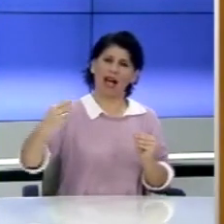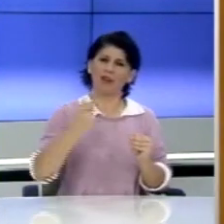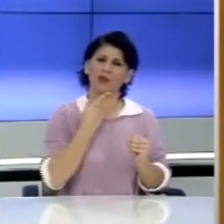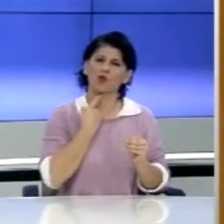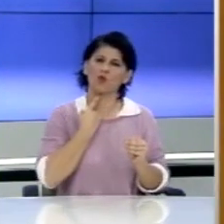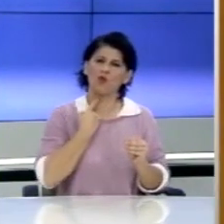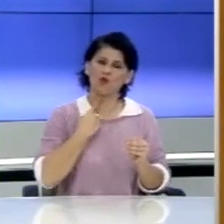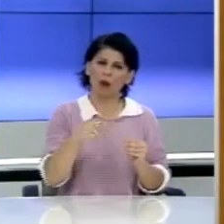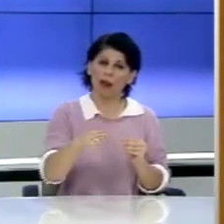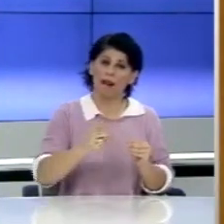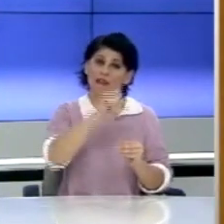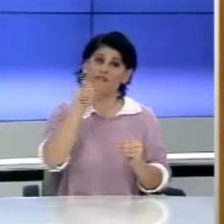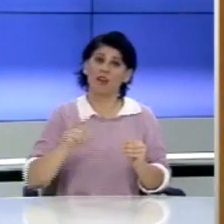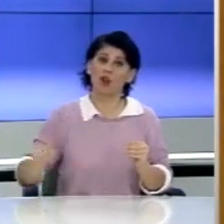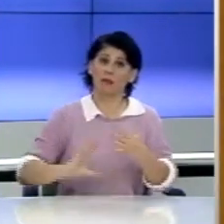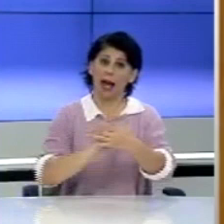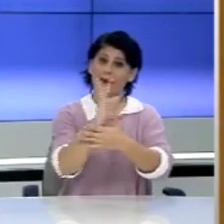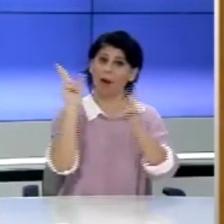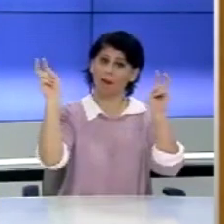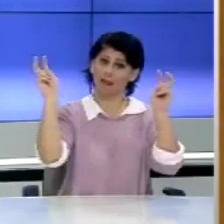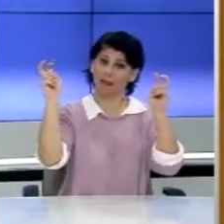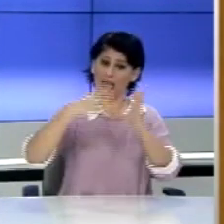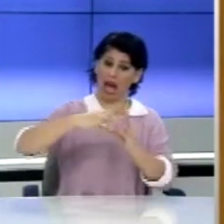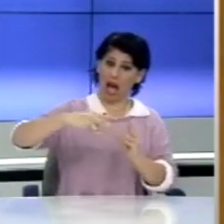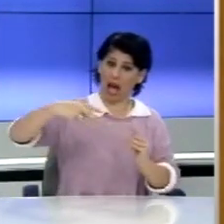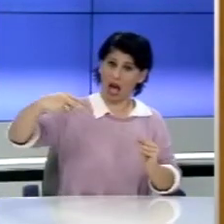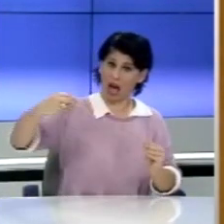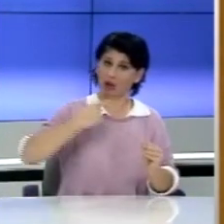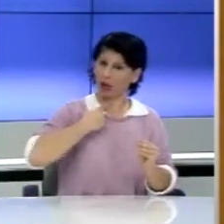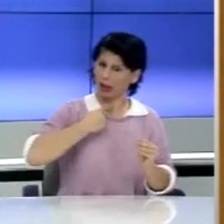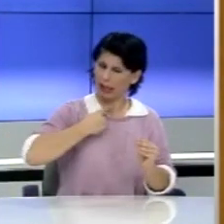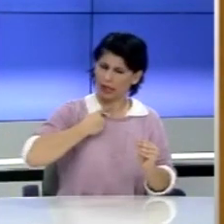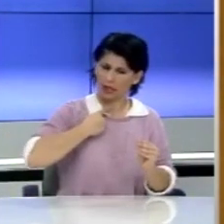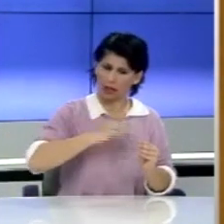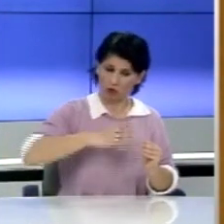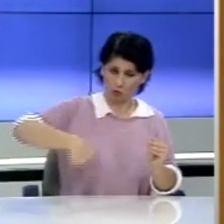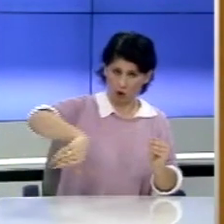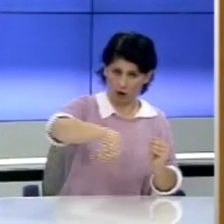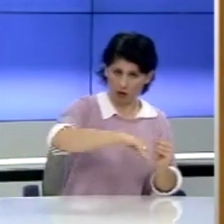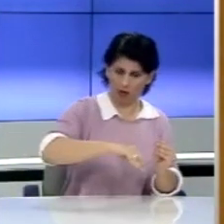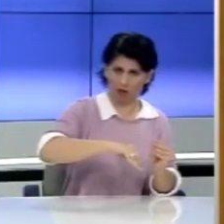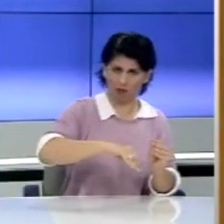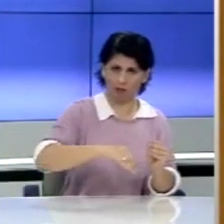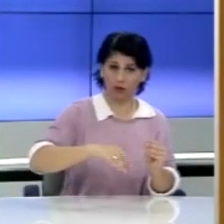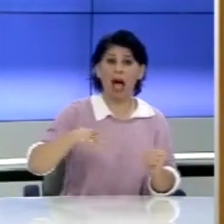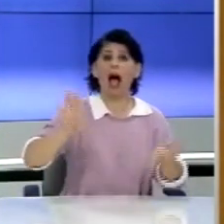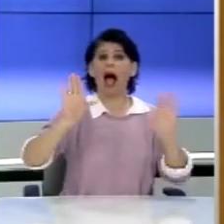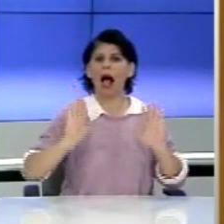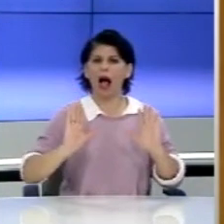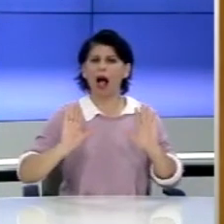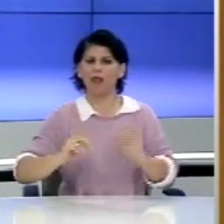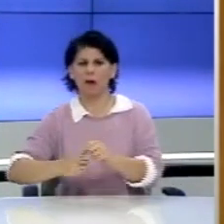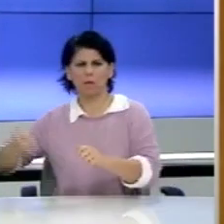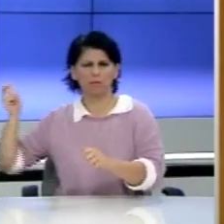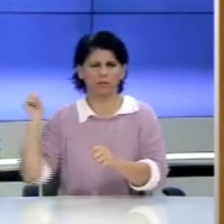ανάπτυξης, θεωρεί ότι θα τελειώσει με τους εργατικούς λαϊκούς αγώνες, ότι θα καταφέρει να επιβάλλει σιωπητήριο